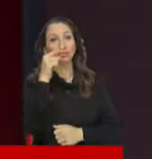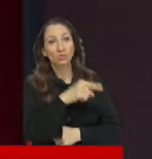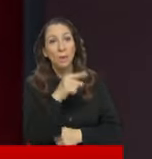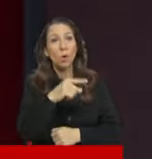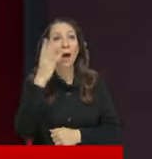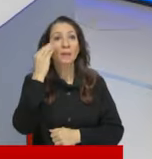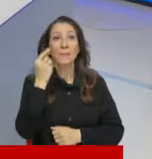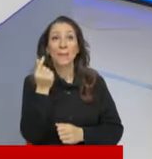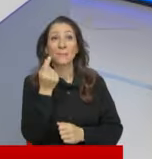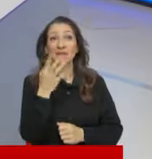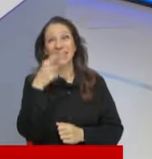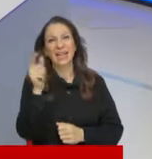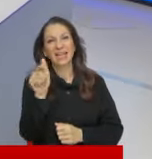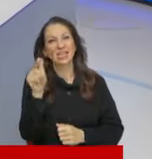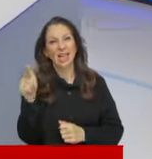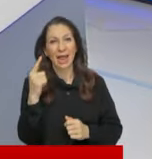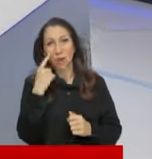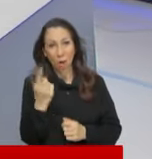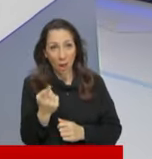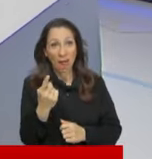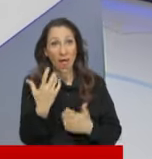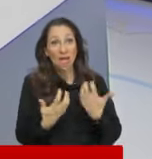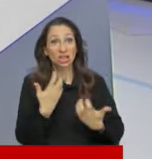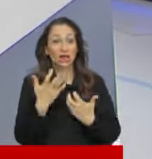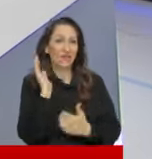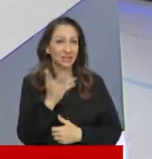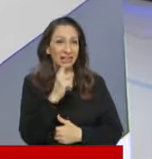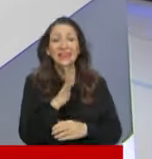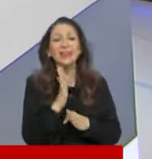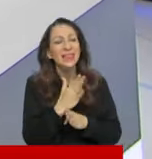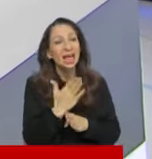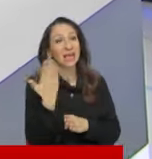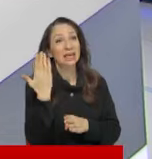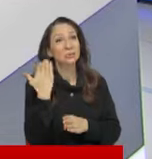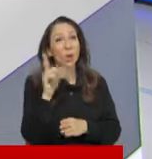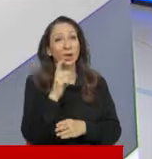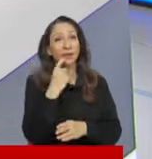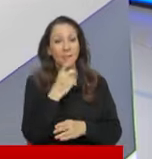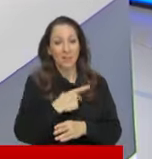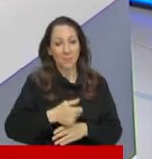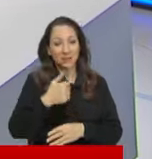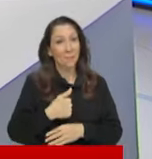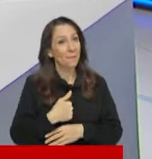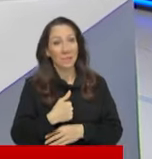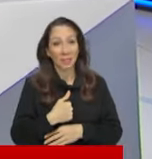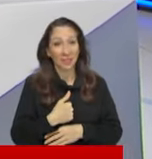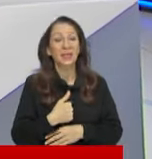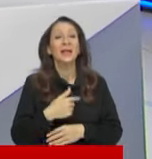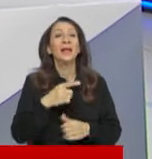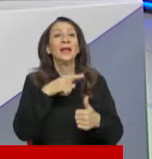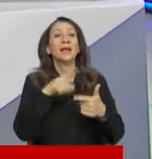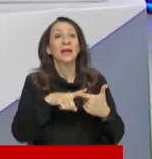bu manada biraz daha diğer ilçelerle kıyaslandığında heyecanlı sebebi de geçmişte 10 yıl belediye başkanlığı yapmış olmam ve